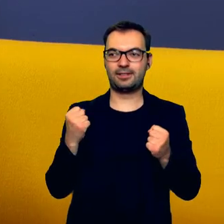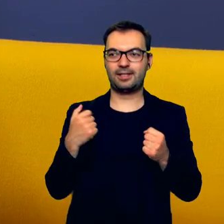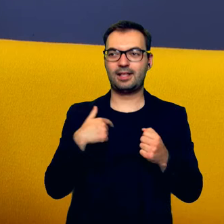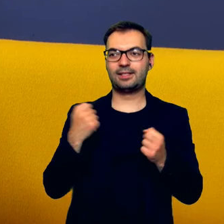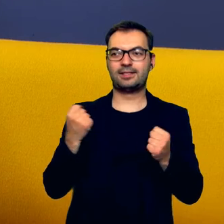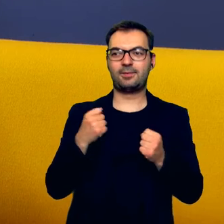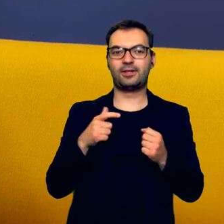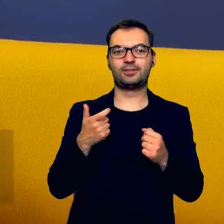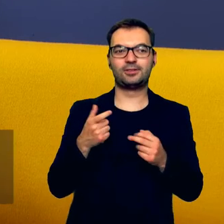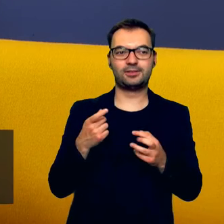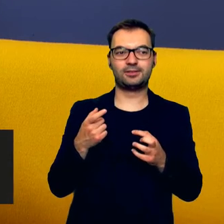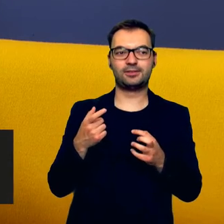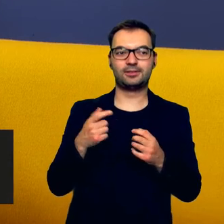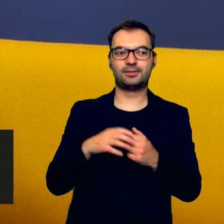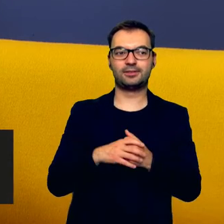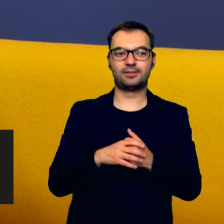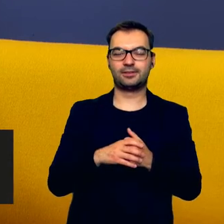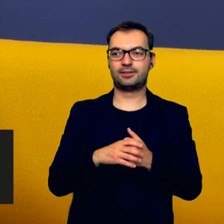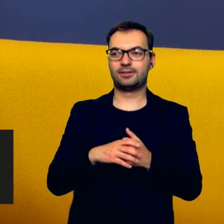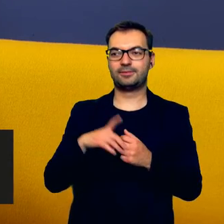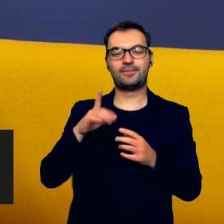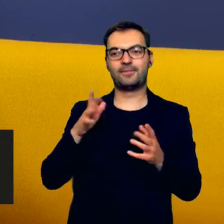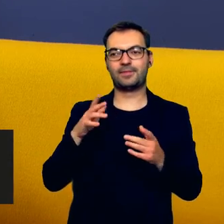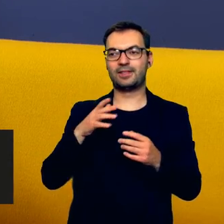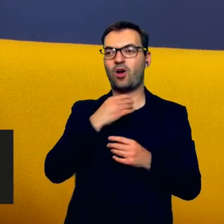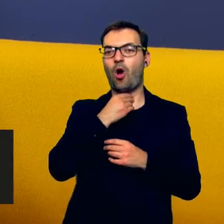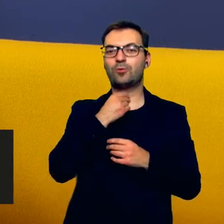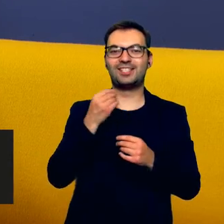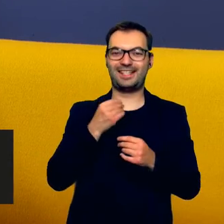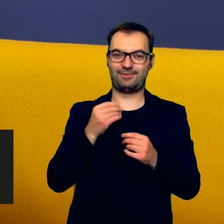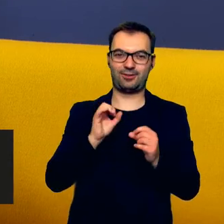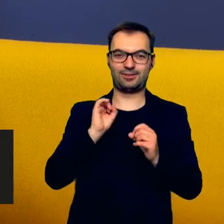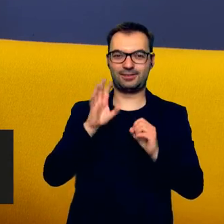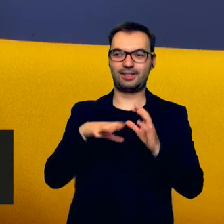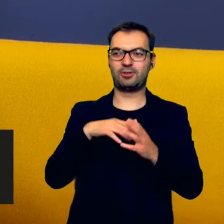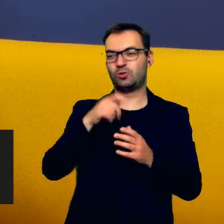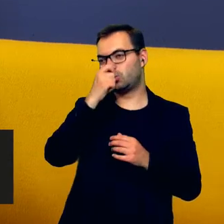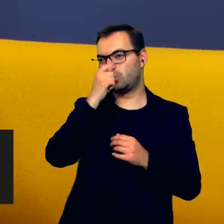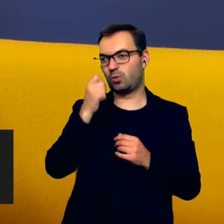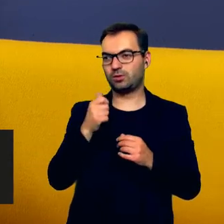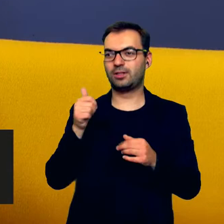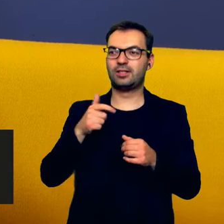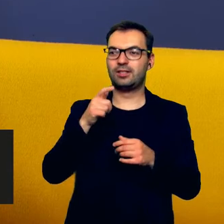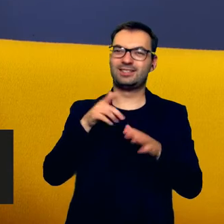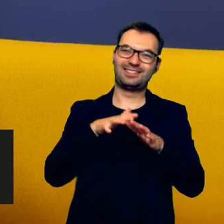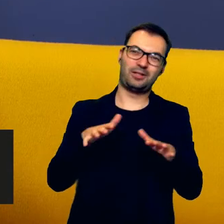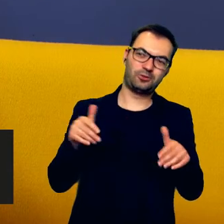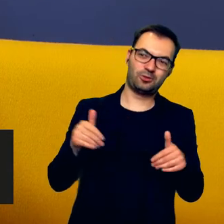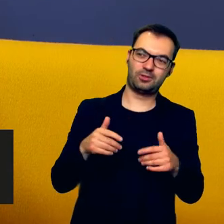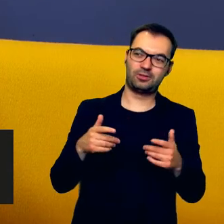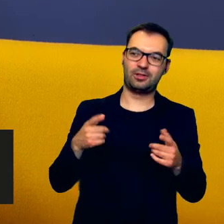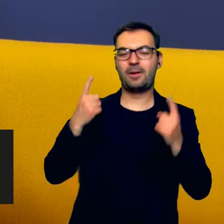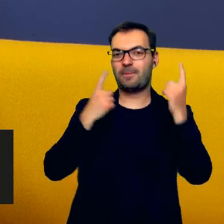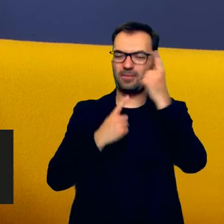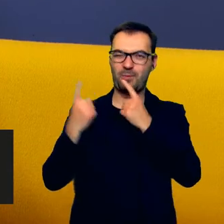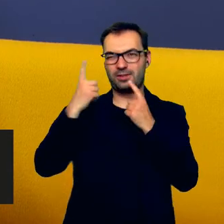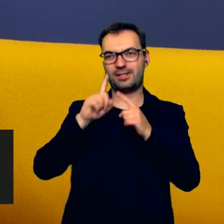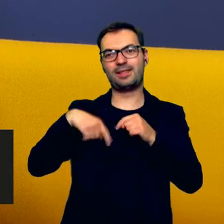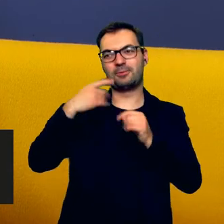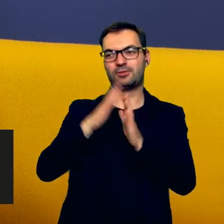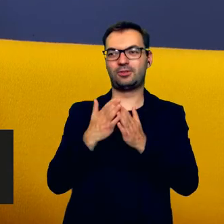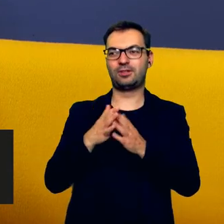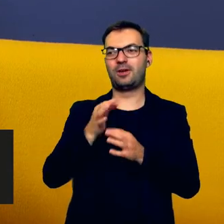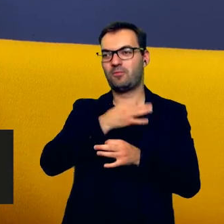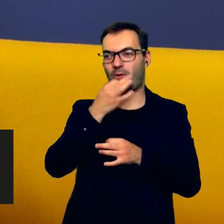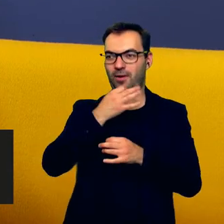epatuję tym, co niektórzy moi czytelnicy nazywają obrzydlistwem. Choćby ten smród, może tego smrodu za dużo, pomyślę o tym,